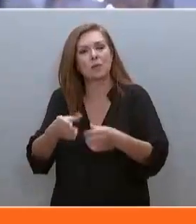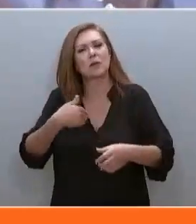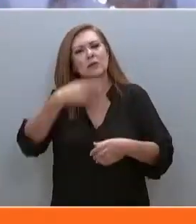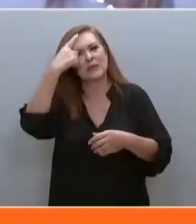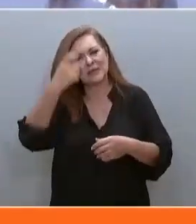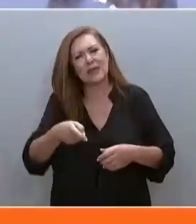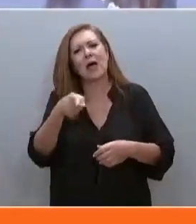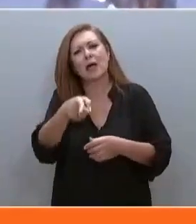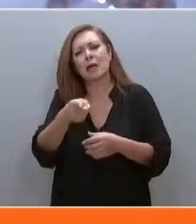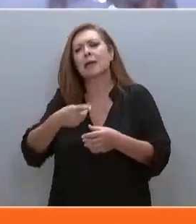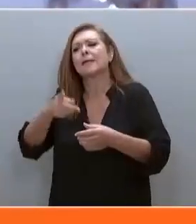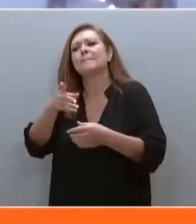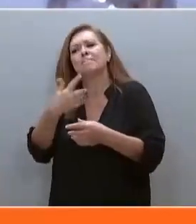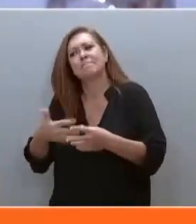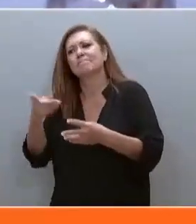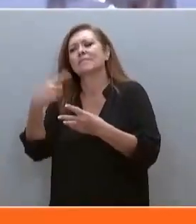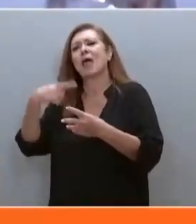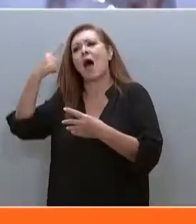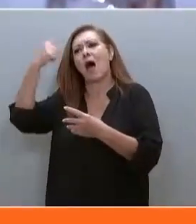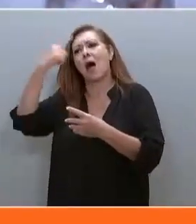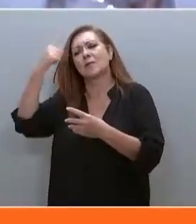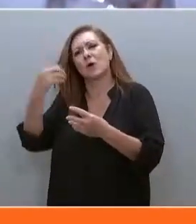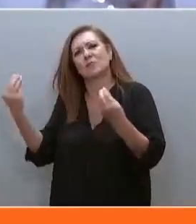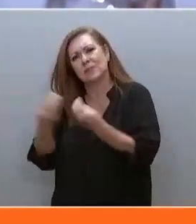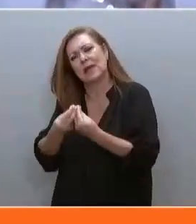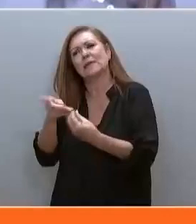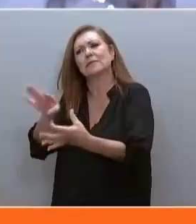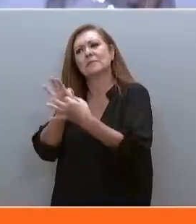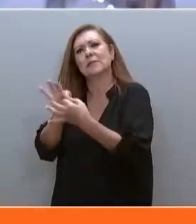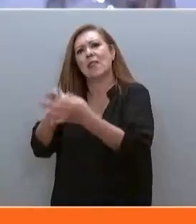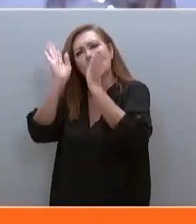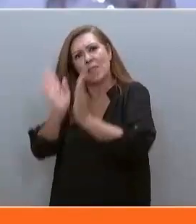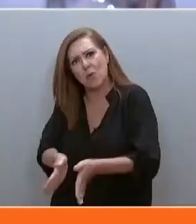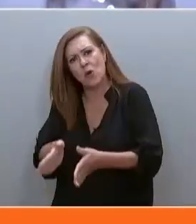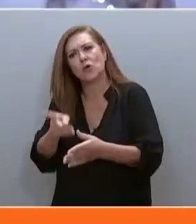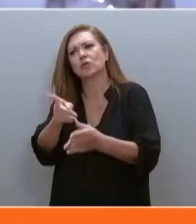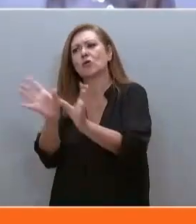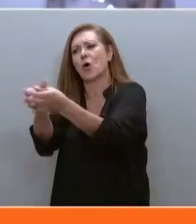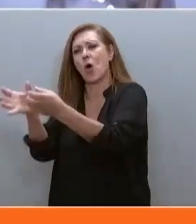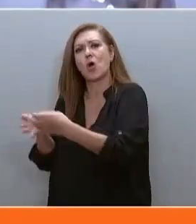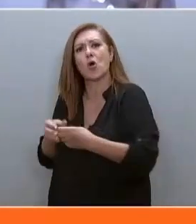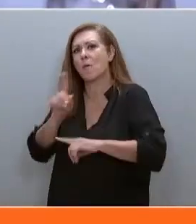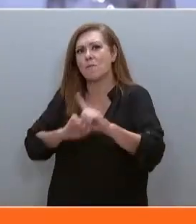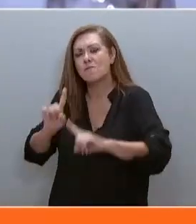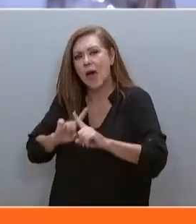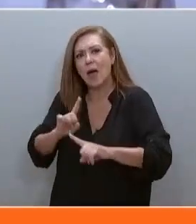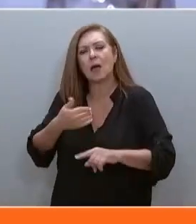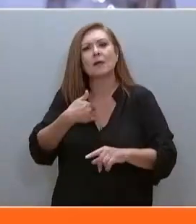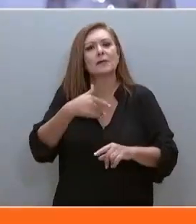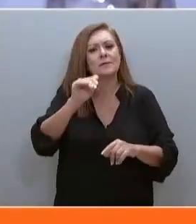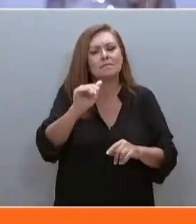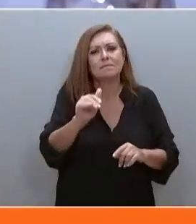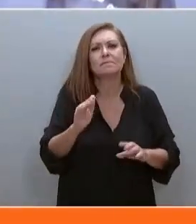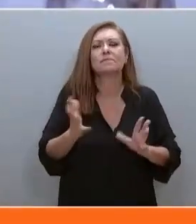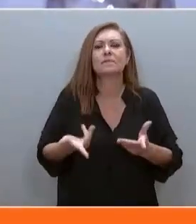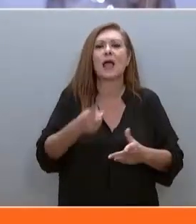σας εταίρους, με αυτούς δηλαδή που θα μπορούσατε να σχηματίσετε μια κυβέρνηση, μπορεί να αναρωτηθεί κανείς πώς μπορεί να γίνει αυτό με ένα κόμμα το